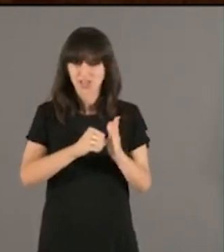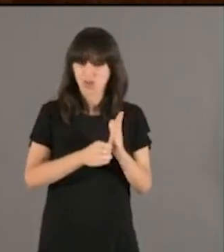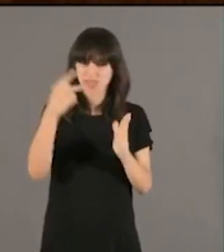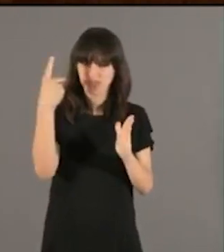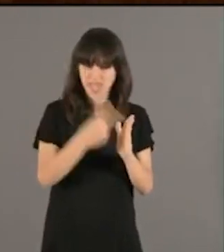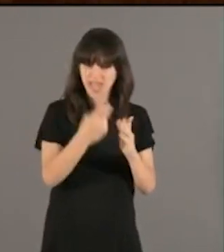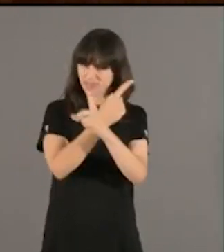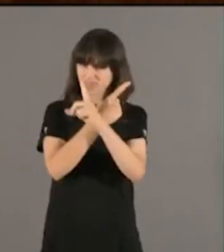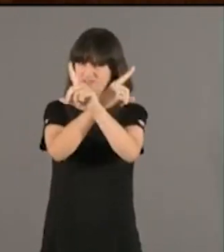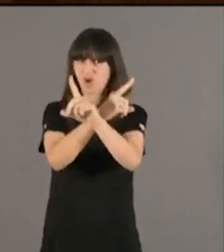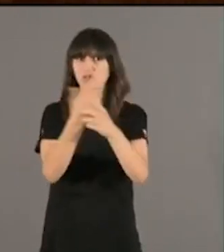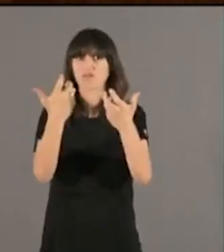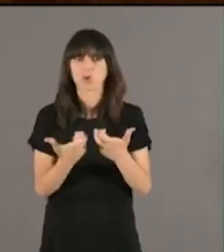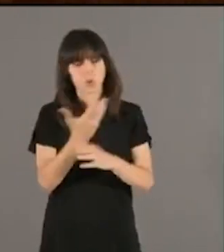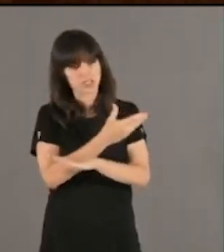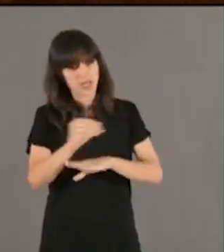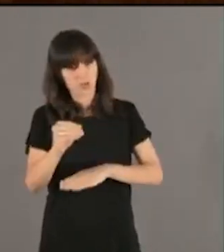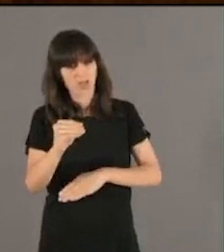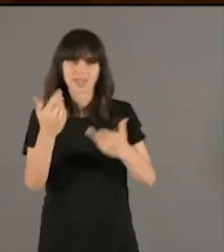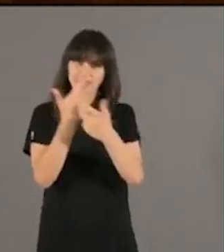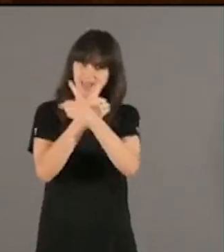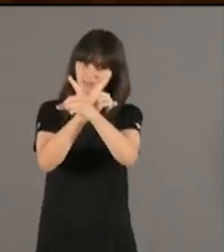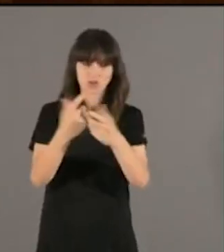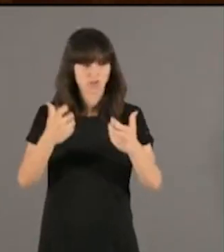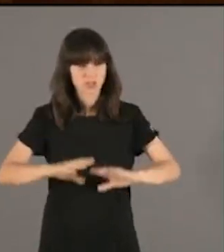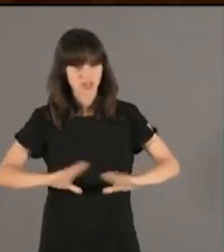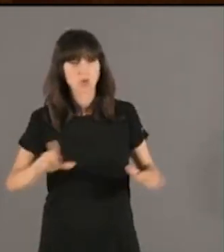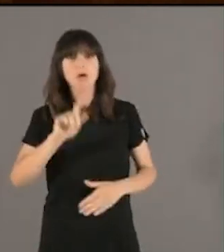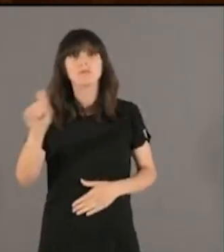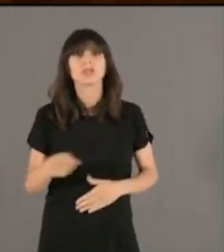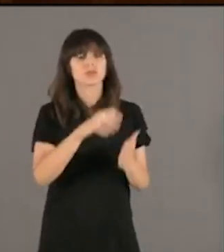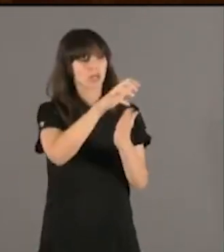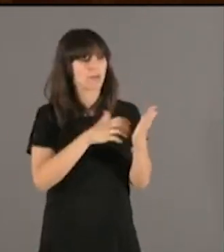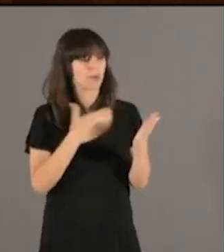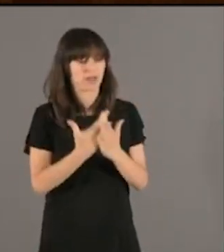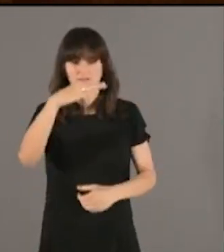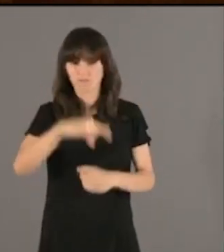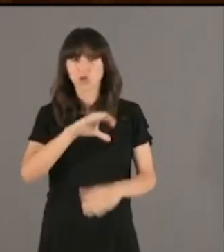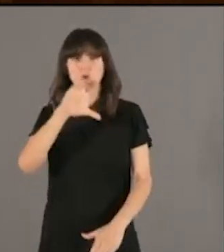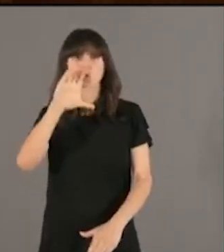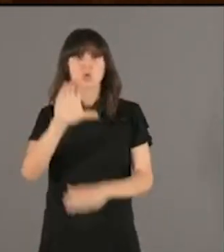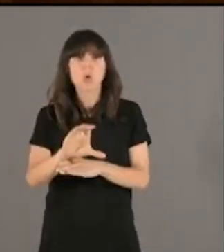sécurité. Nous, évidemment, voterons contre ce rapport qui favorise la